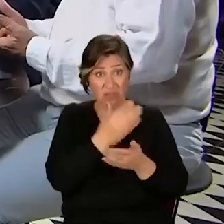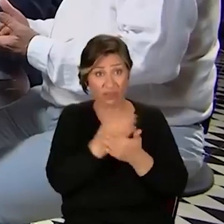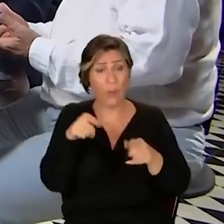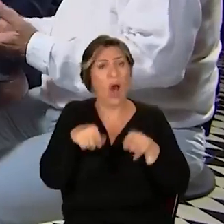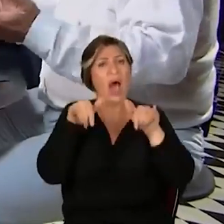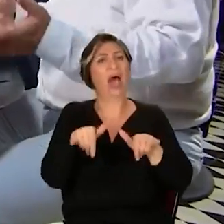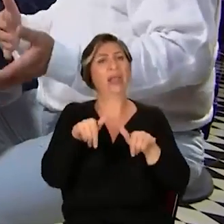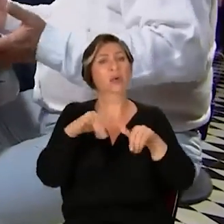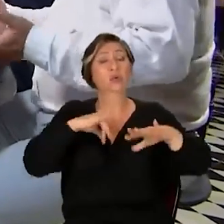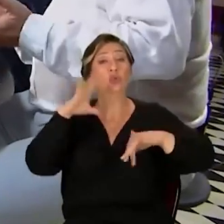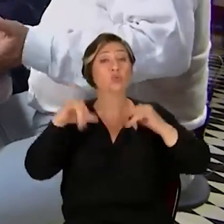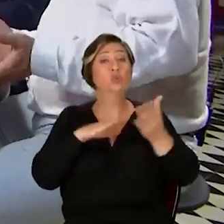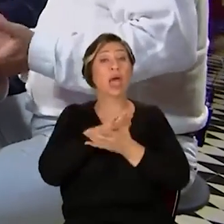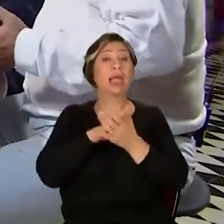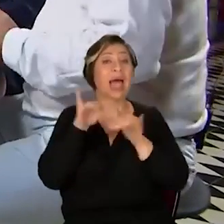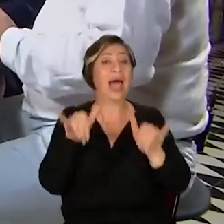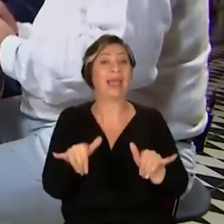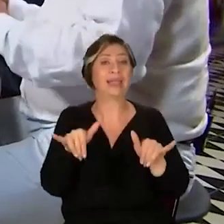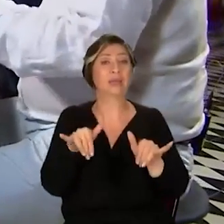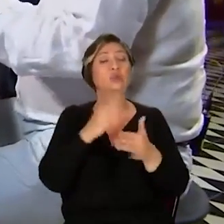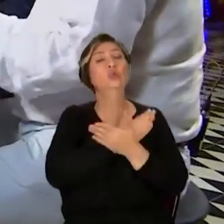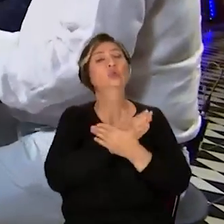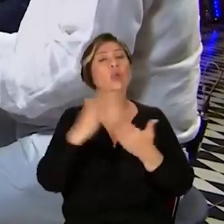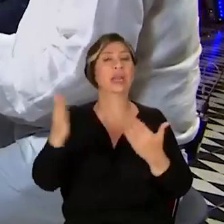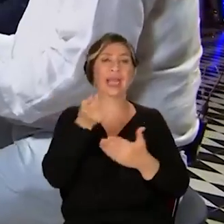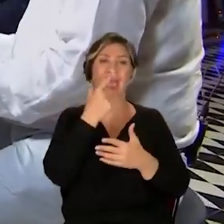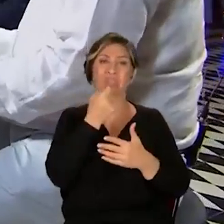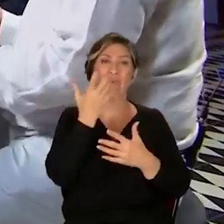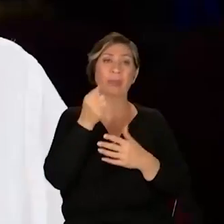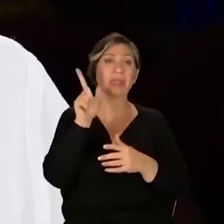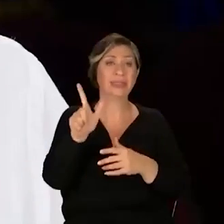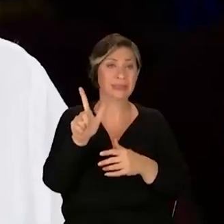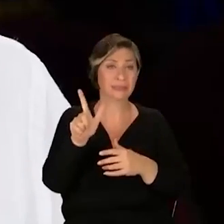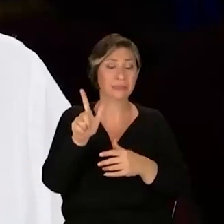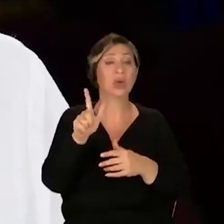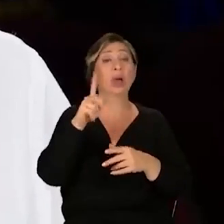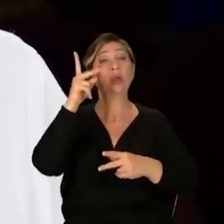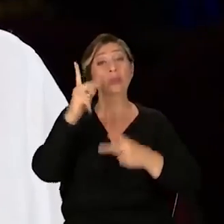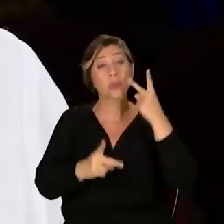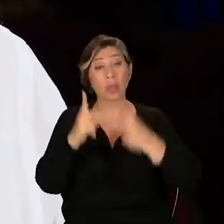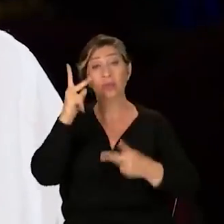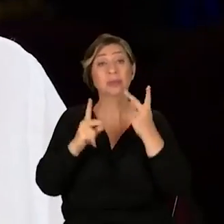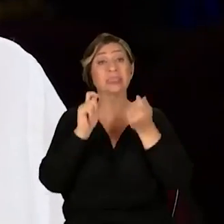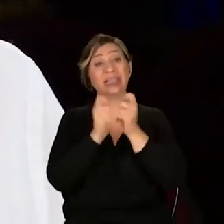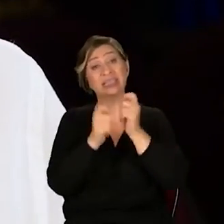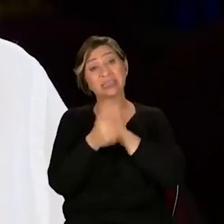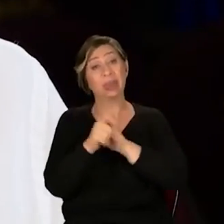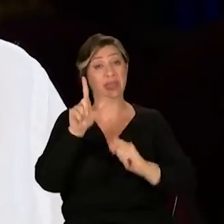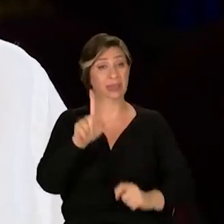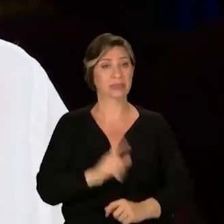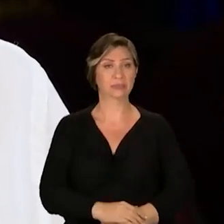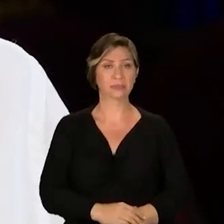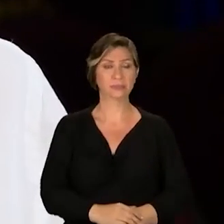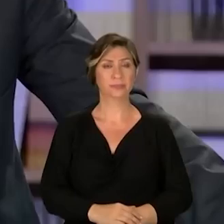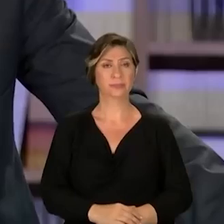alıyorsunuz. Huzursuz bacak da öyle. Onun için de sürekli almak zorundasınız ve dönem dönem de değiştirmek zorundasınız.